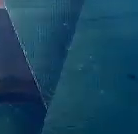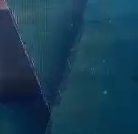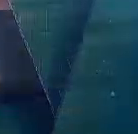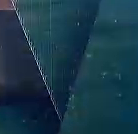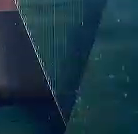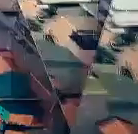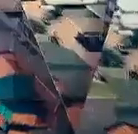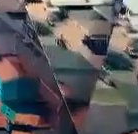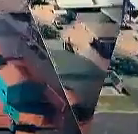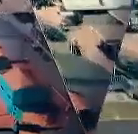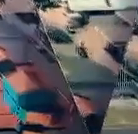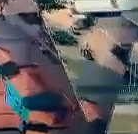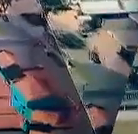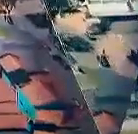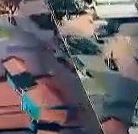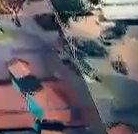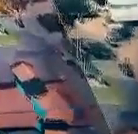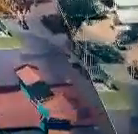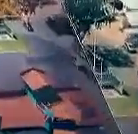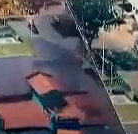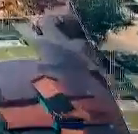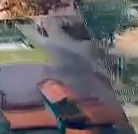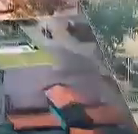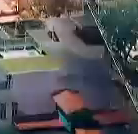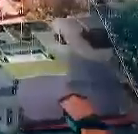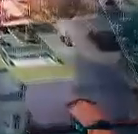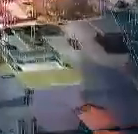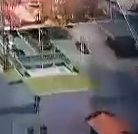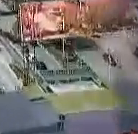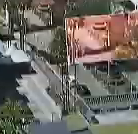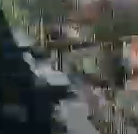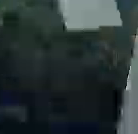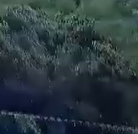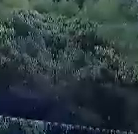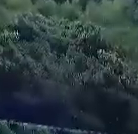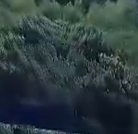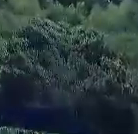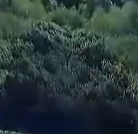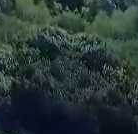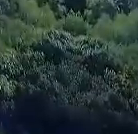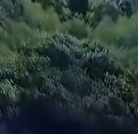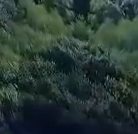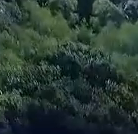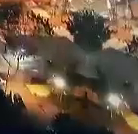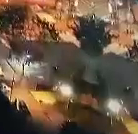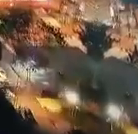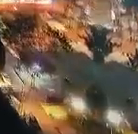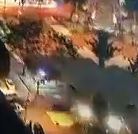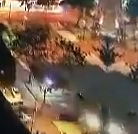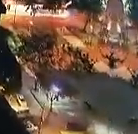Hai Iming Iming Iming Iming Iming